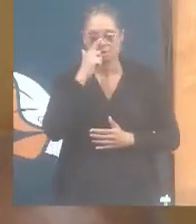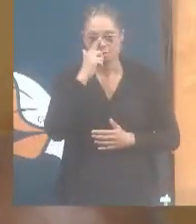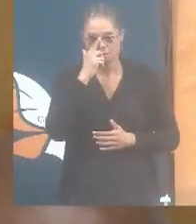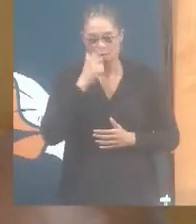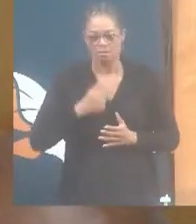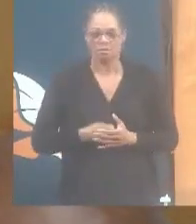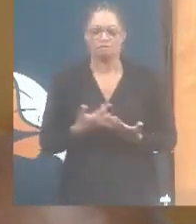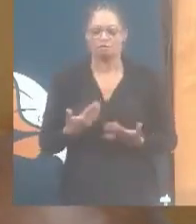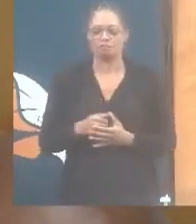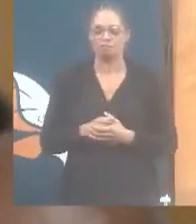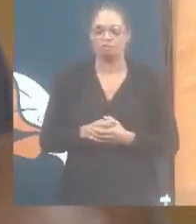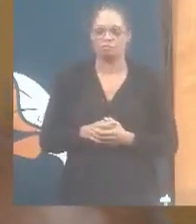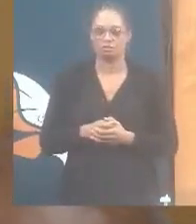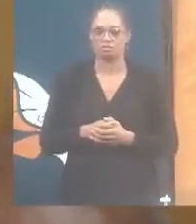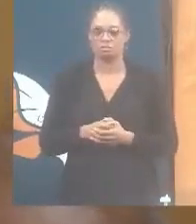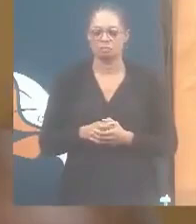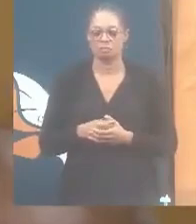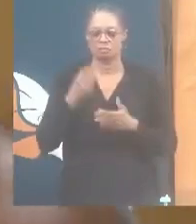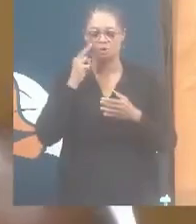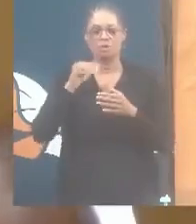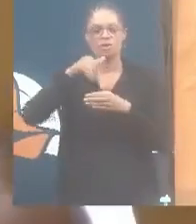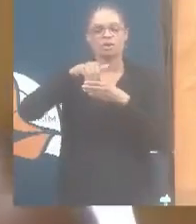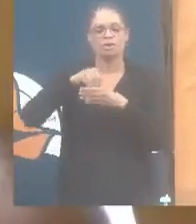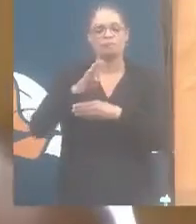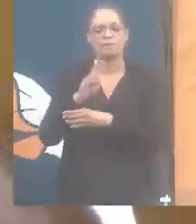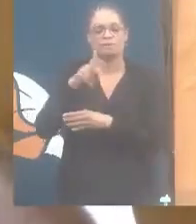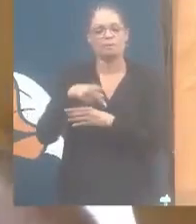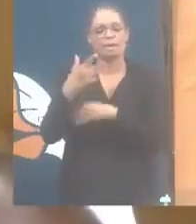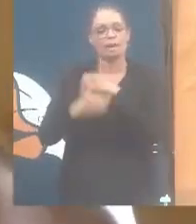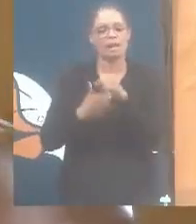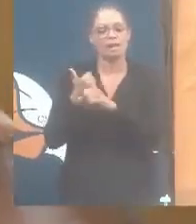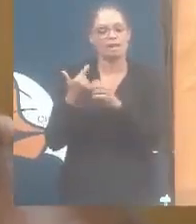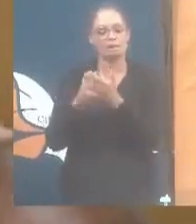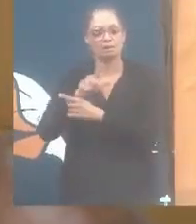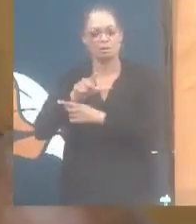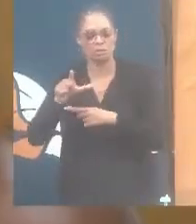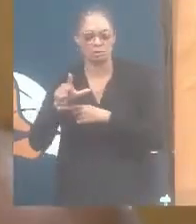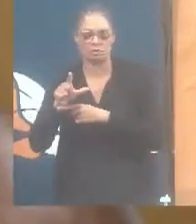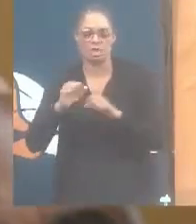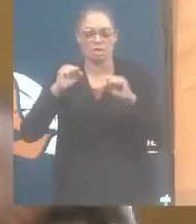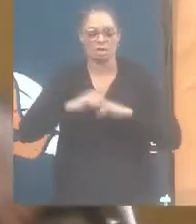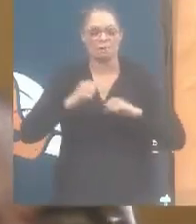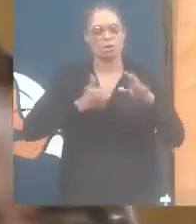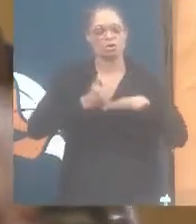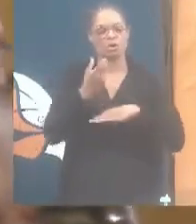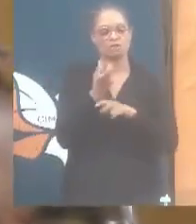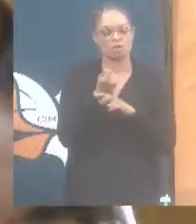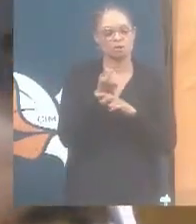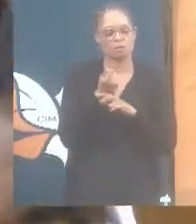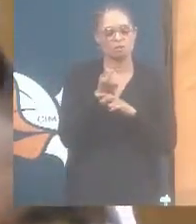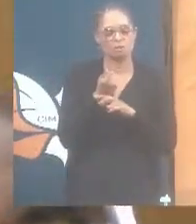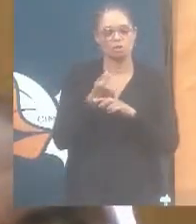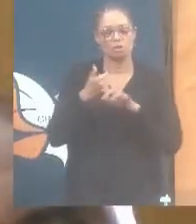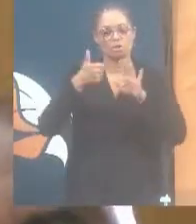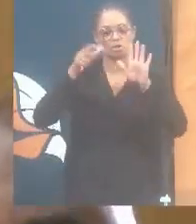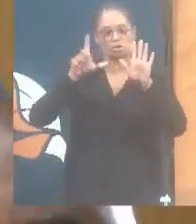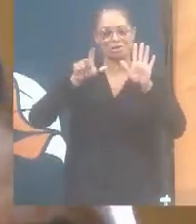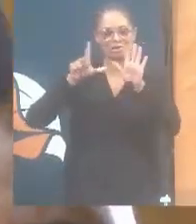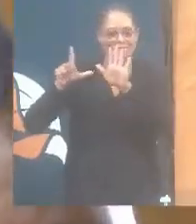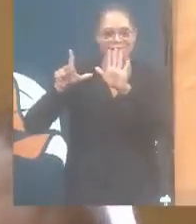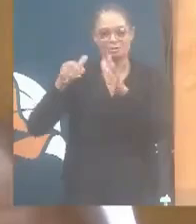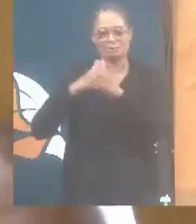Quand je regarde au BP 2022, nous avions une capacité d'autofinancement brut de l'ordre de 77